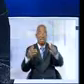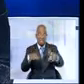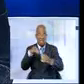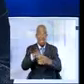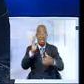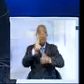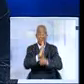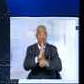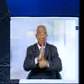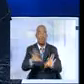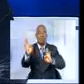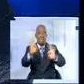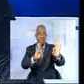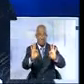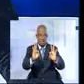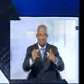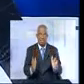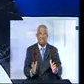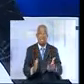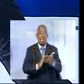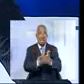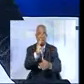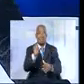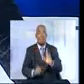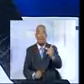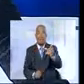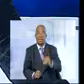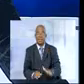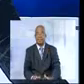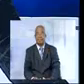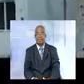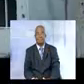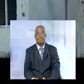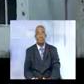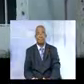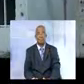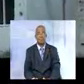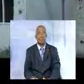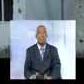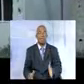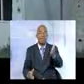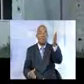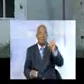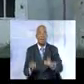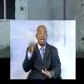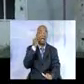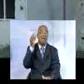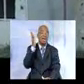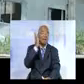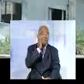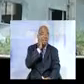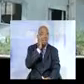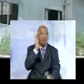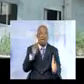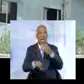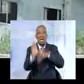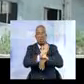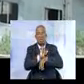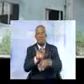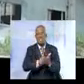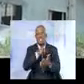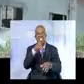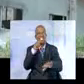problématique du logement en Côte d'Ivoire ». Le point avec Noël Nyanyo. Le logement en Côte d'Ivoire, le déficit